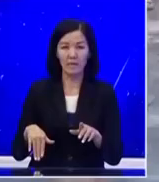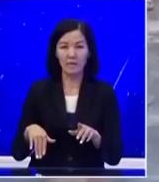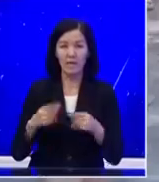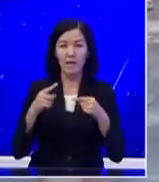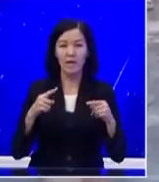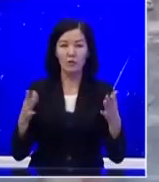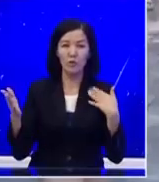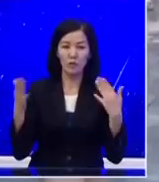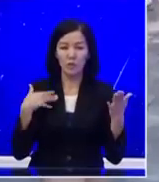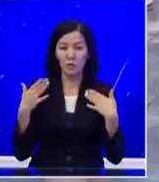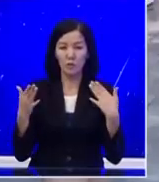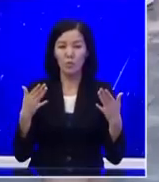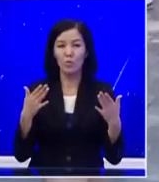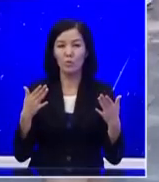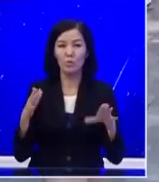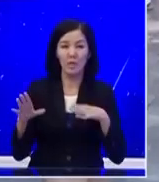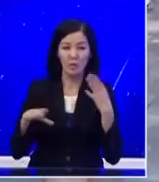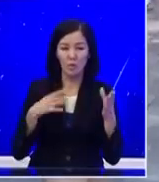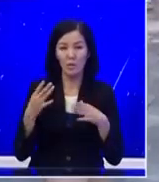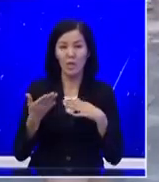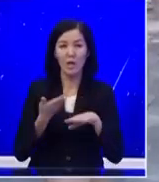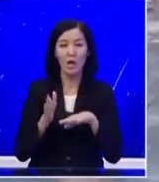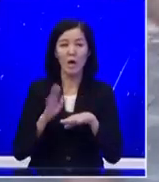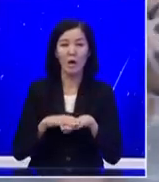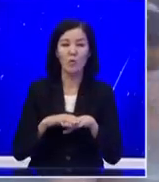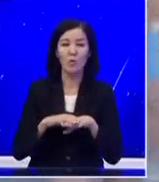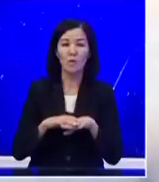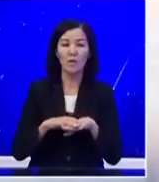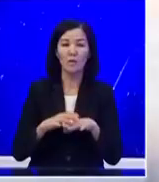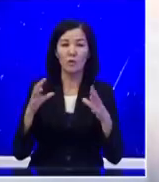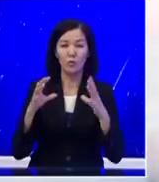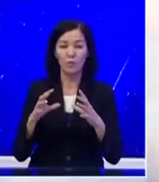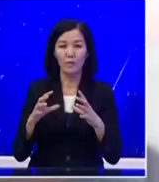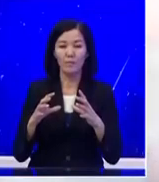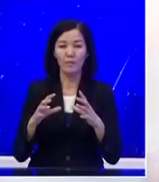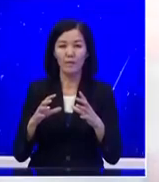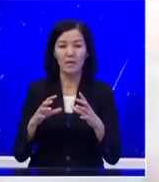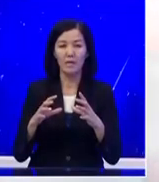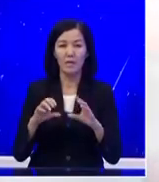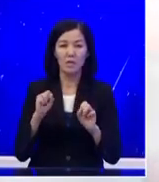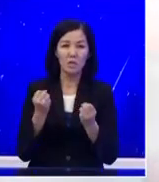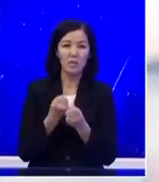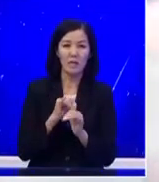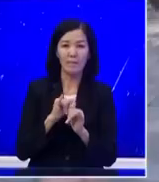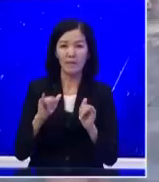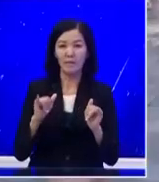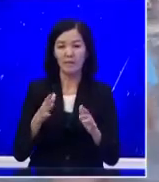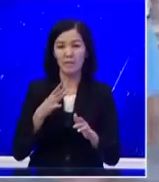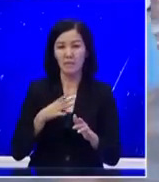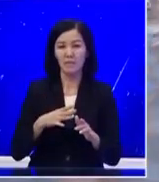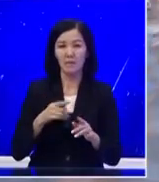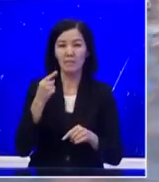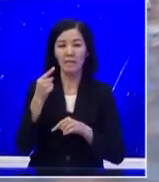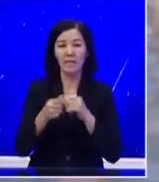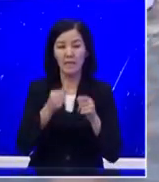түрлі-түрлі жаттығулар істейміз. Сонымен қатар ауыр-ауыр доптармен, яғни ол физикалық қасиеттерді дамытатын жаттығуларға көмектеседі. Келесі